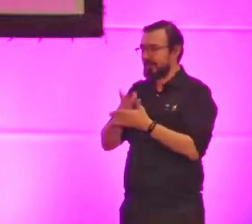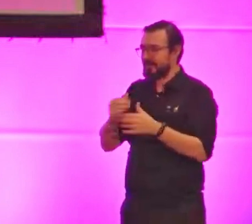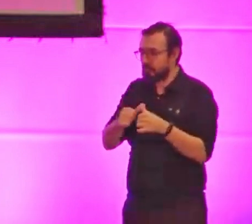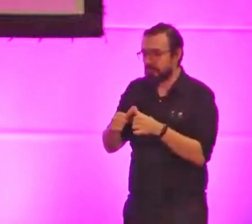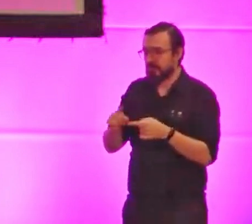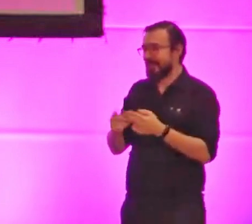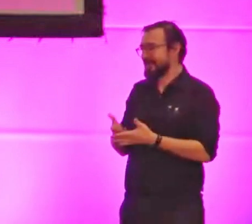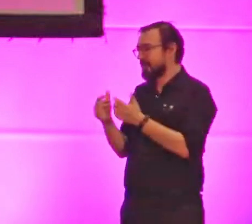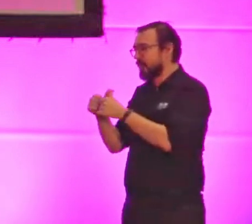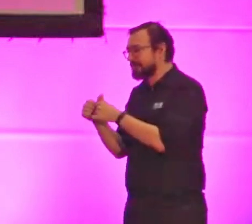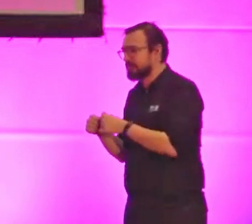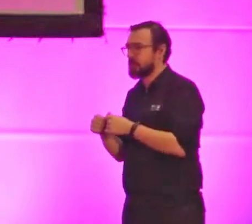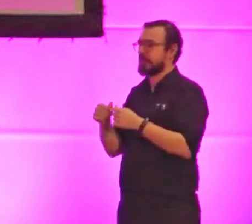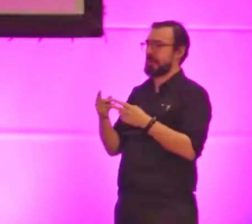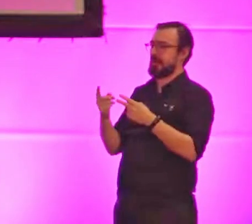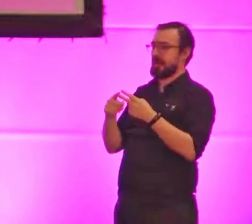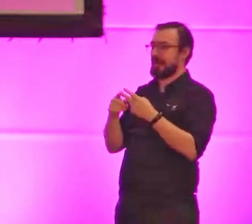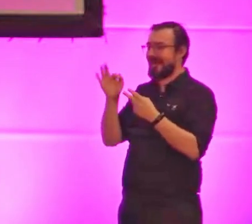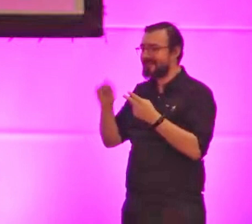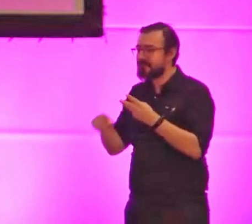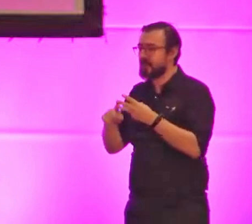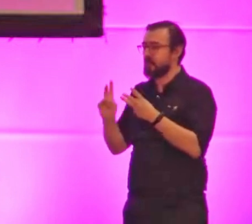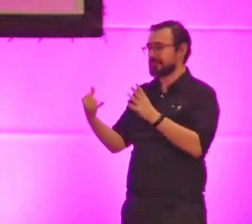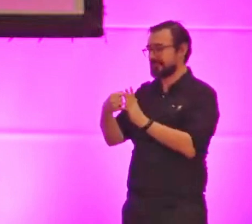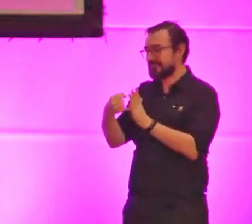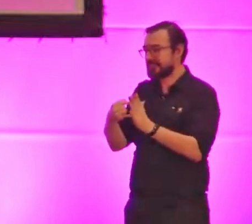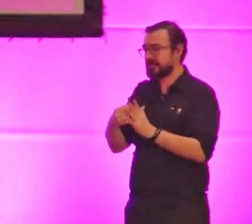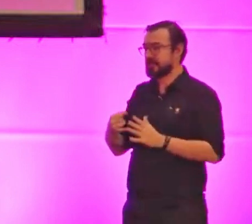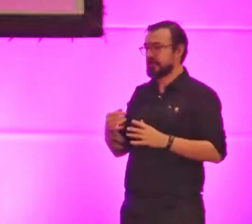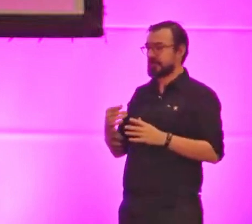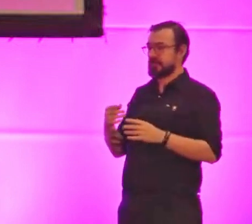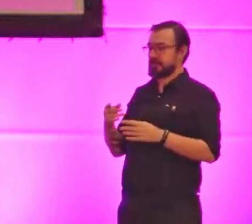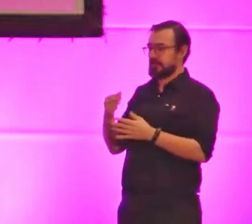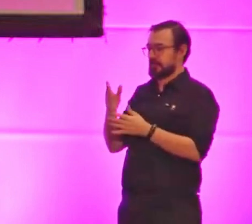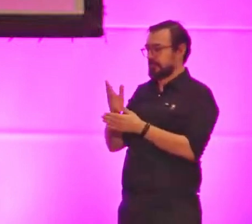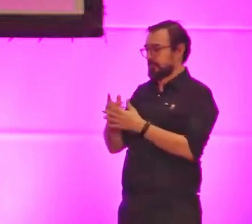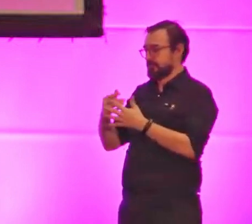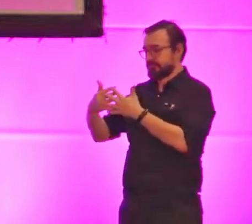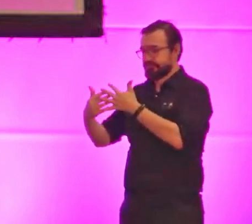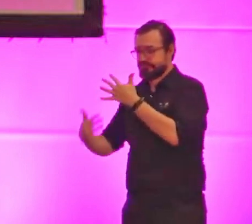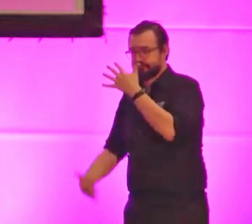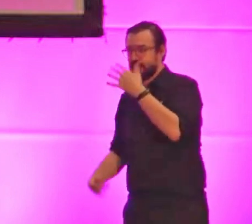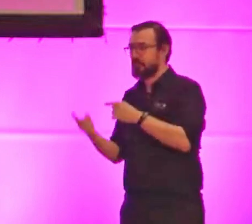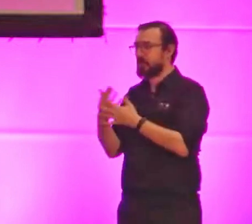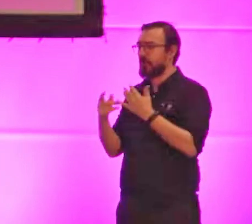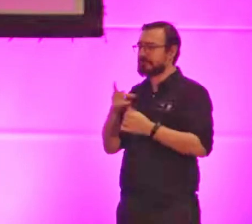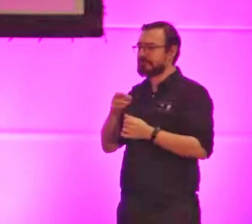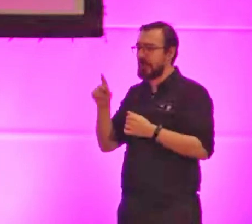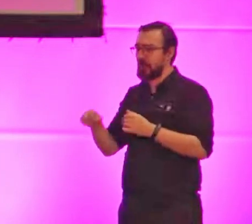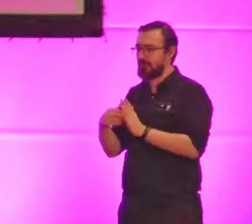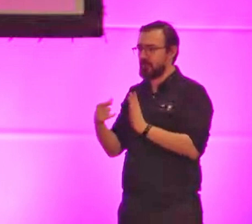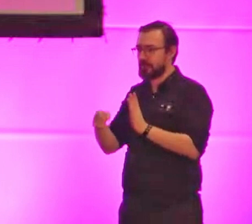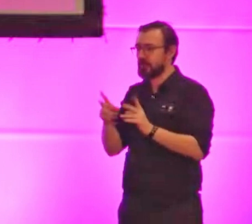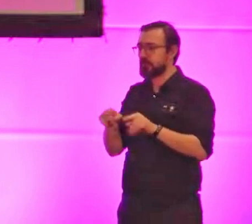människorättsorganisationer, hjälporganisationer, FN, Unpredict och alla källor därifrån, eller många källor därifrån.